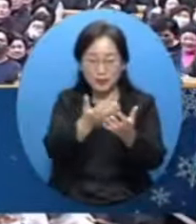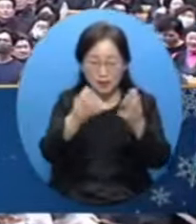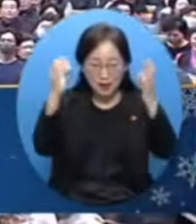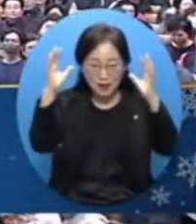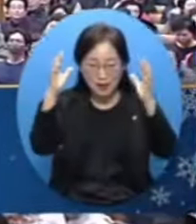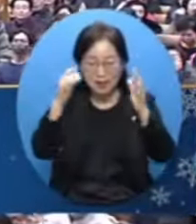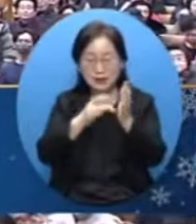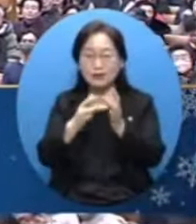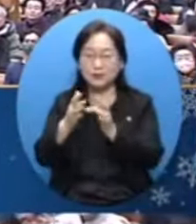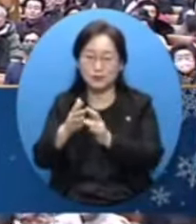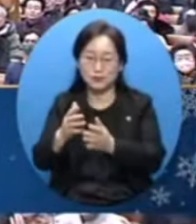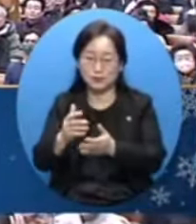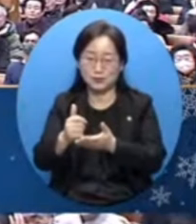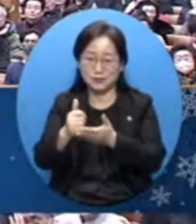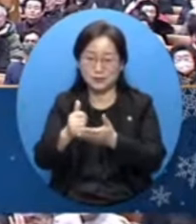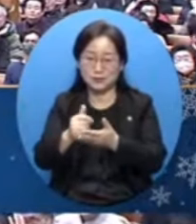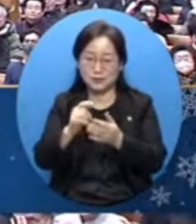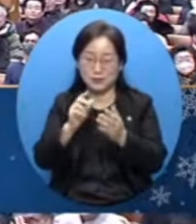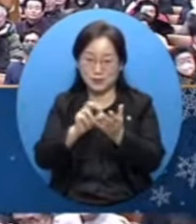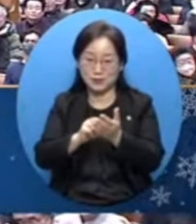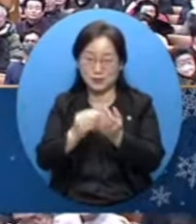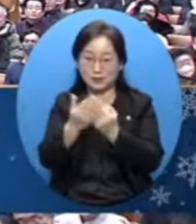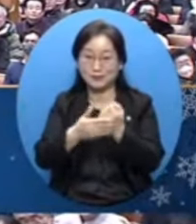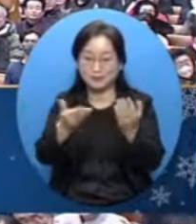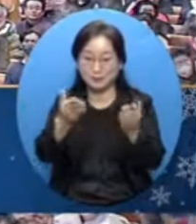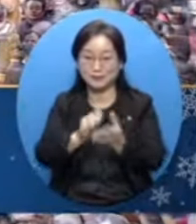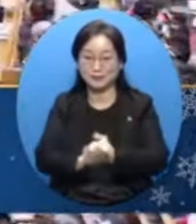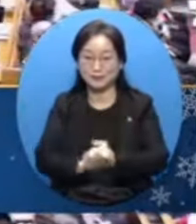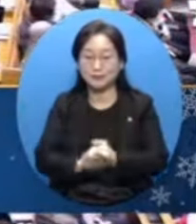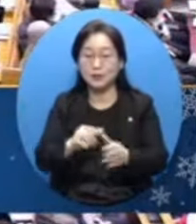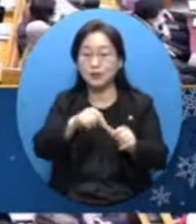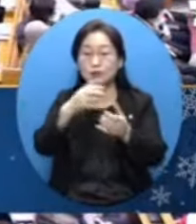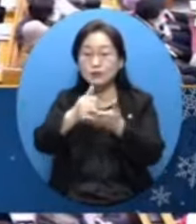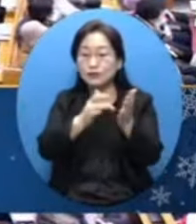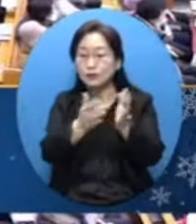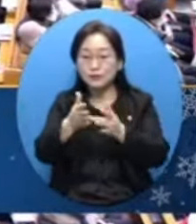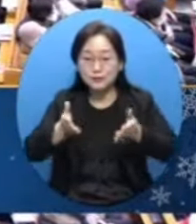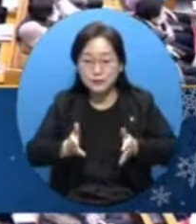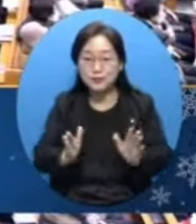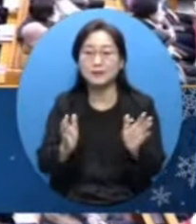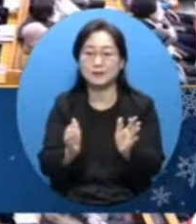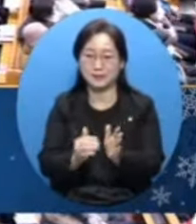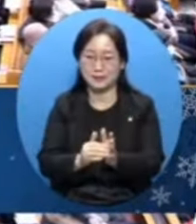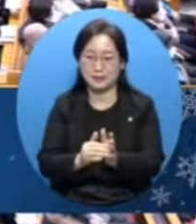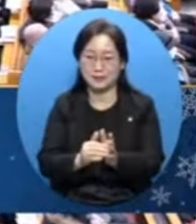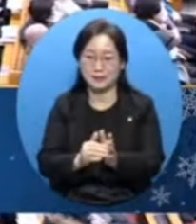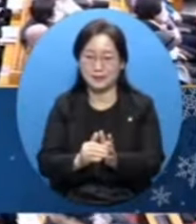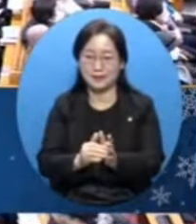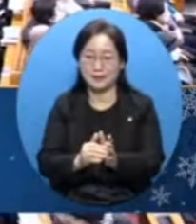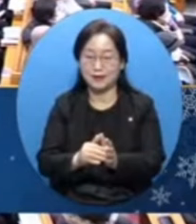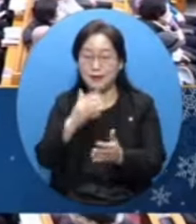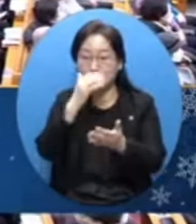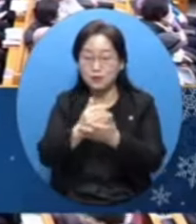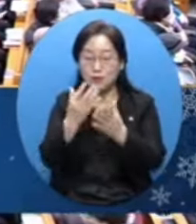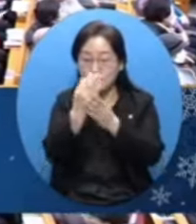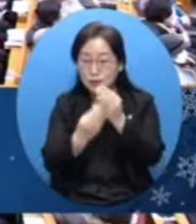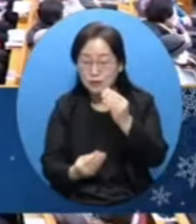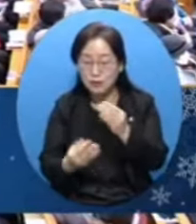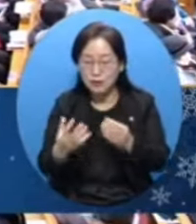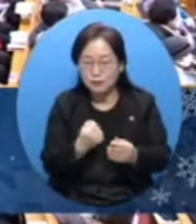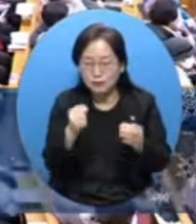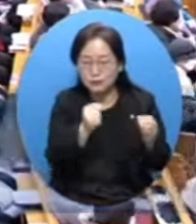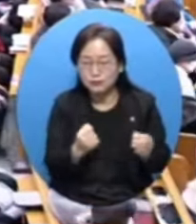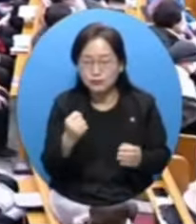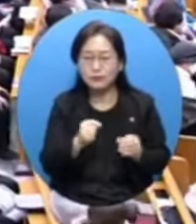말씀을 나누기 원합니다 우리 구주 예수님 탄생하셨습니다 아멘 죄와 절망 가운데 살고 있는 우리